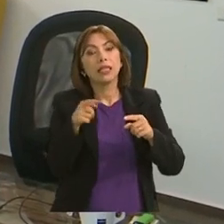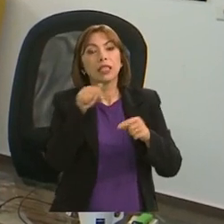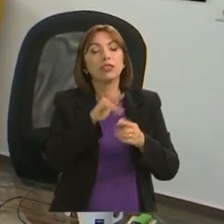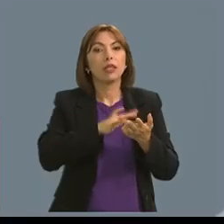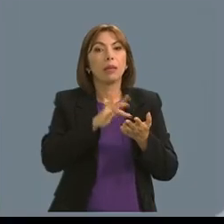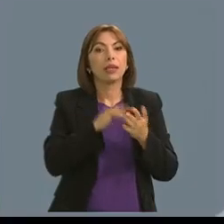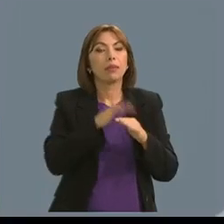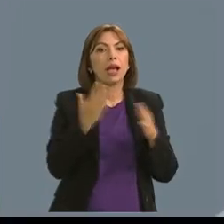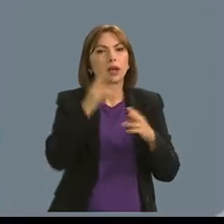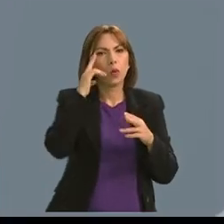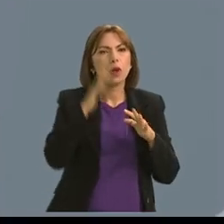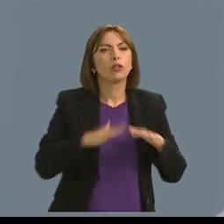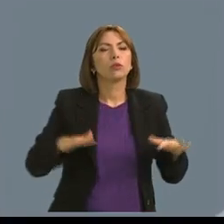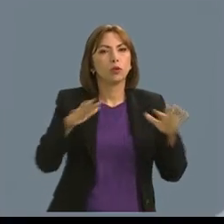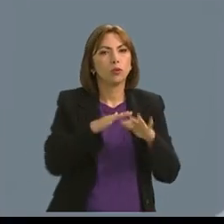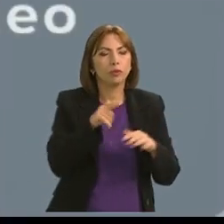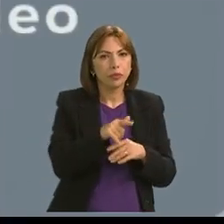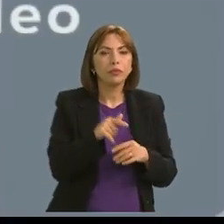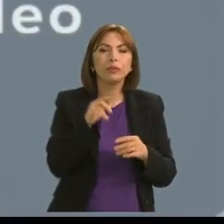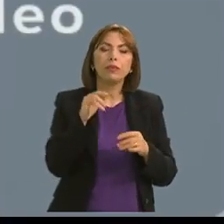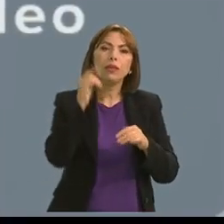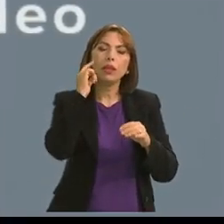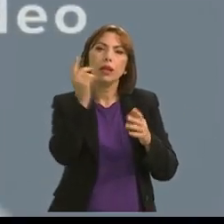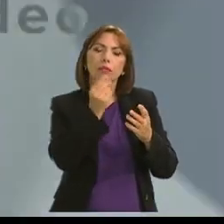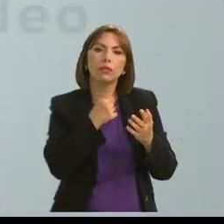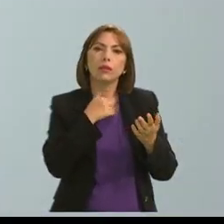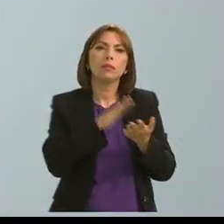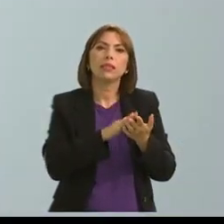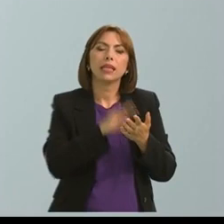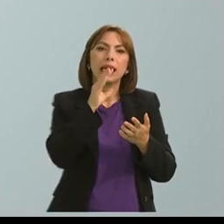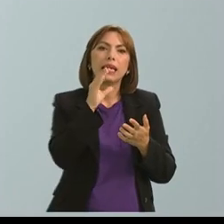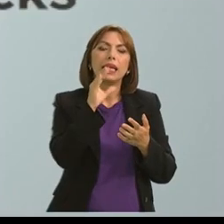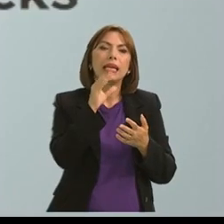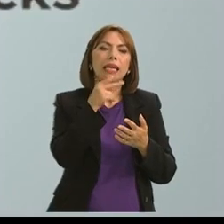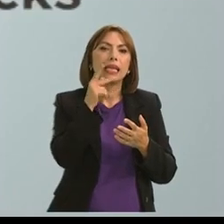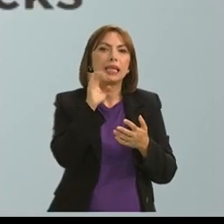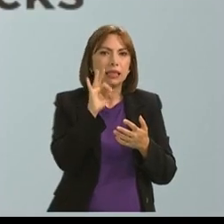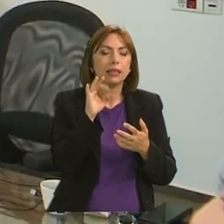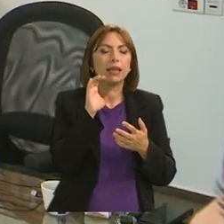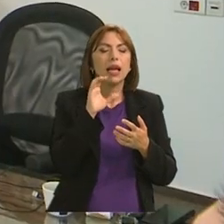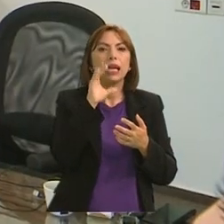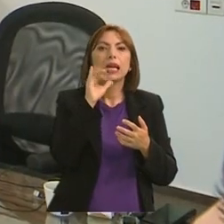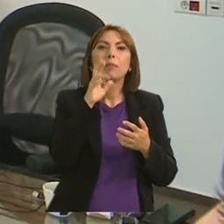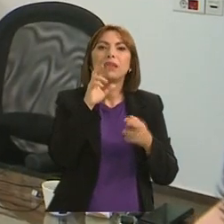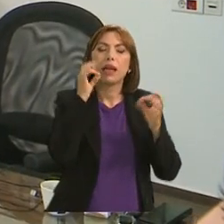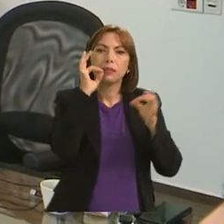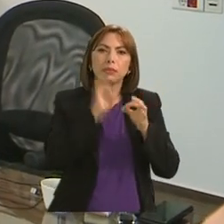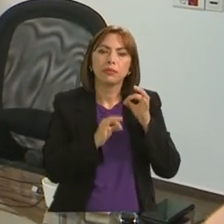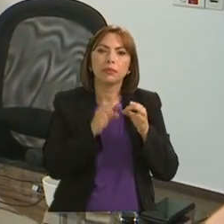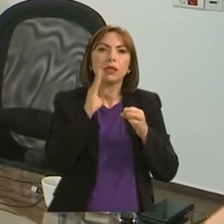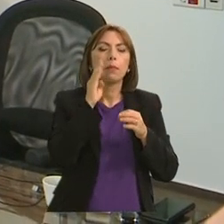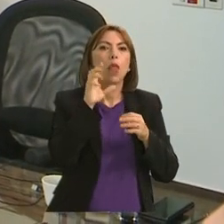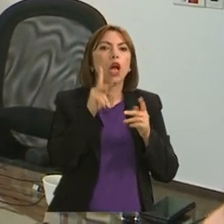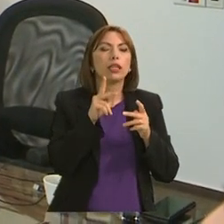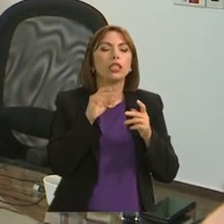aplicații pe care deja le cunoaștem cu toții. Arhitectura noastră se bazează pe niște chei de criptare generate folosind o rețea blockchain și astfel putem conecta două sau mai